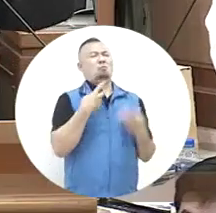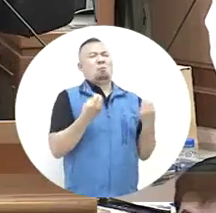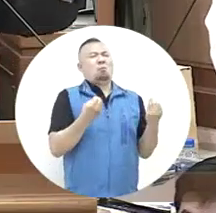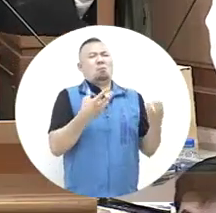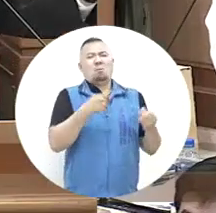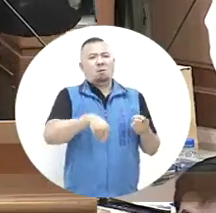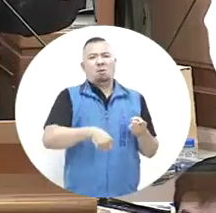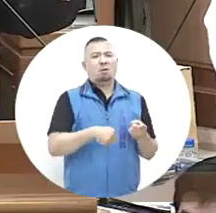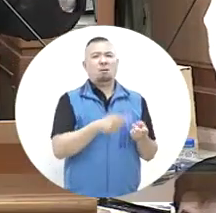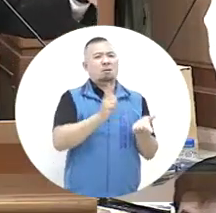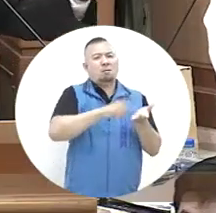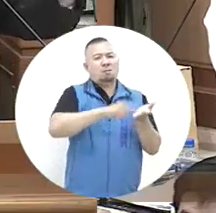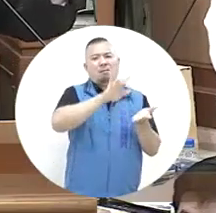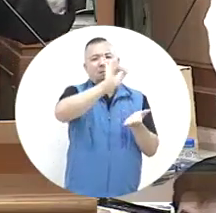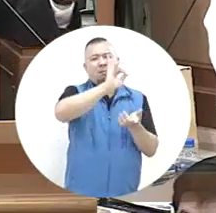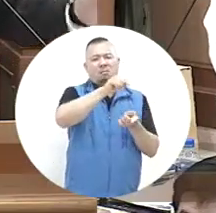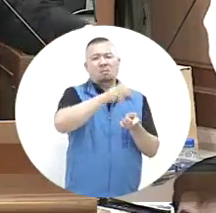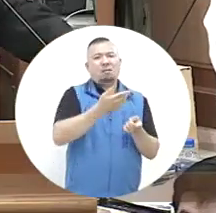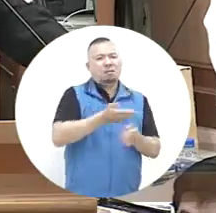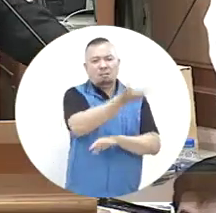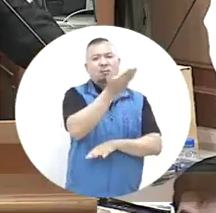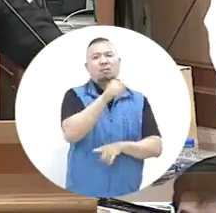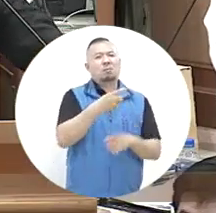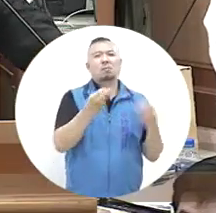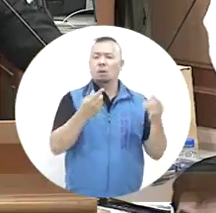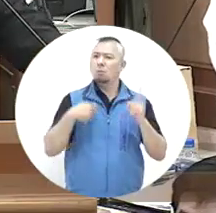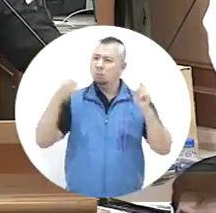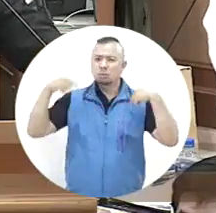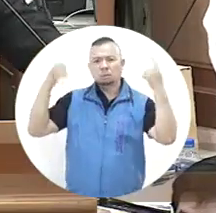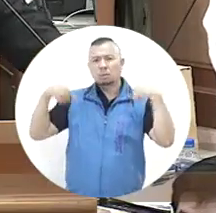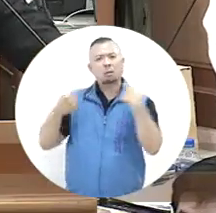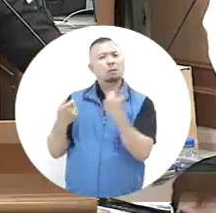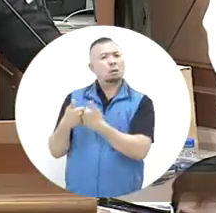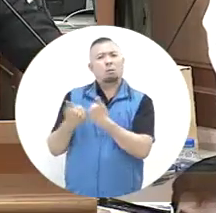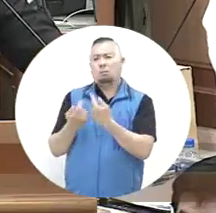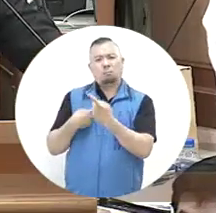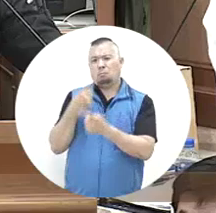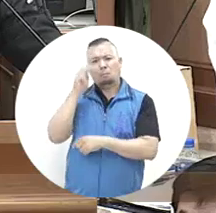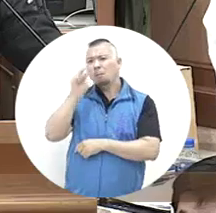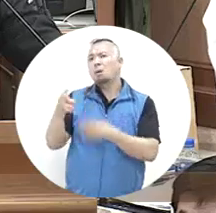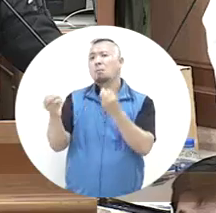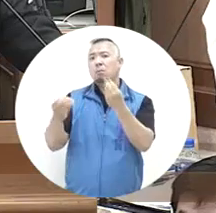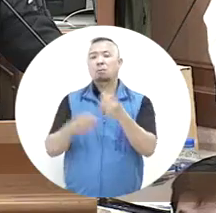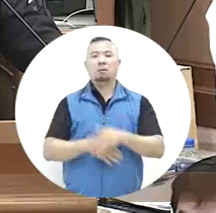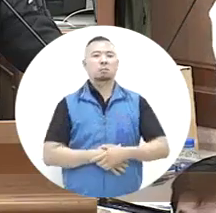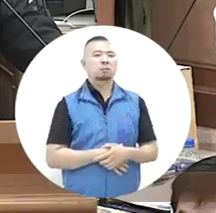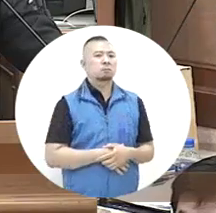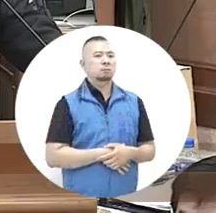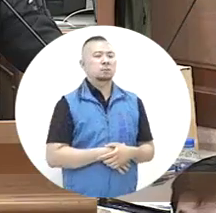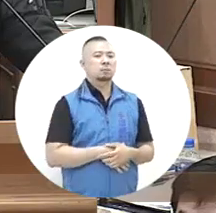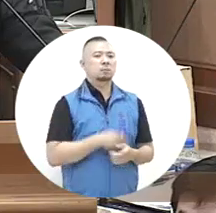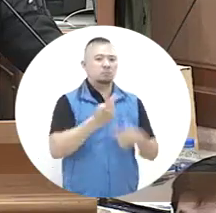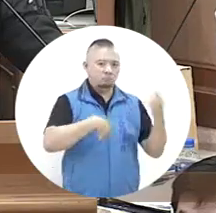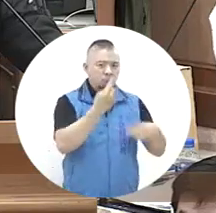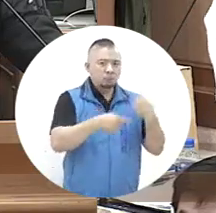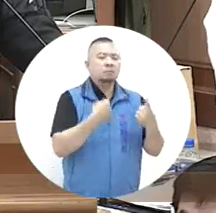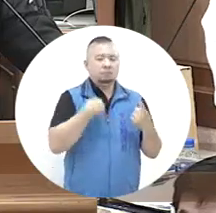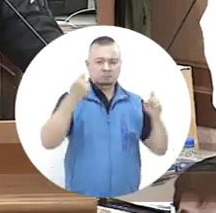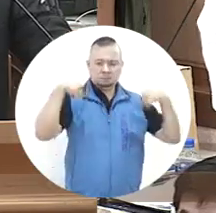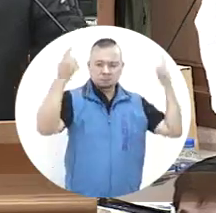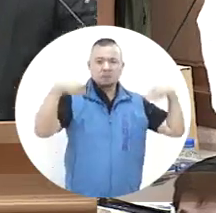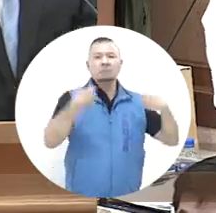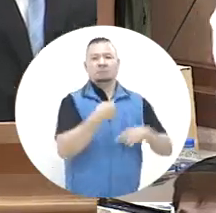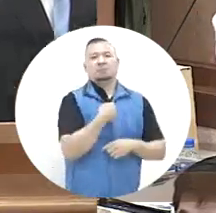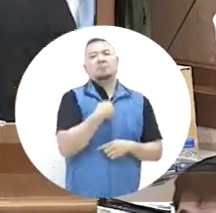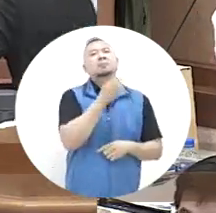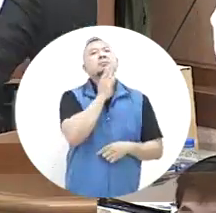少你太多次。 委员会， 可是我常常没看到你啊，我常常没看到你在核安委员会。 一周我报告一下，参加最多的应该是我啦，因为我也